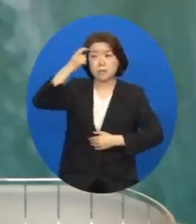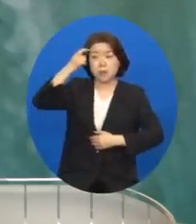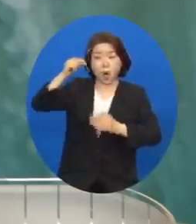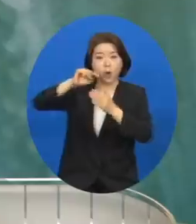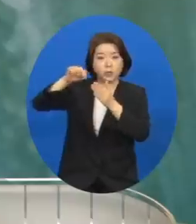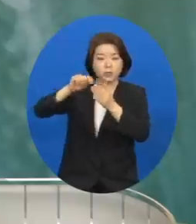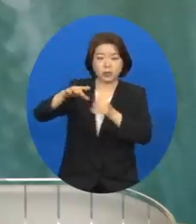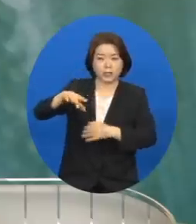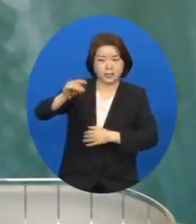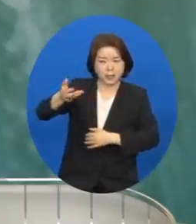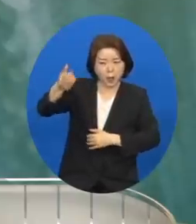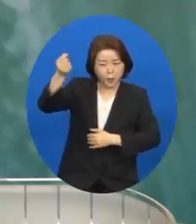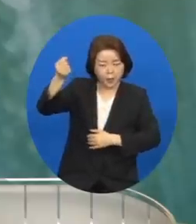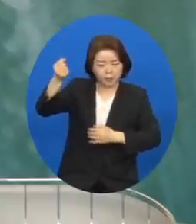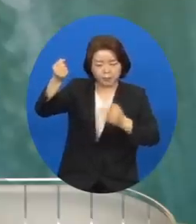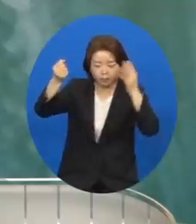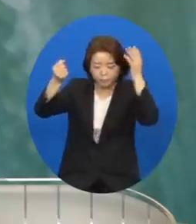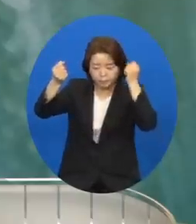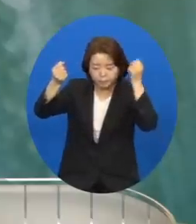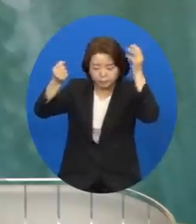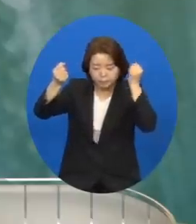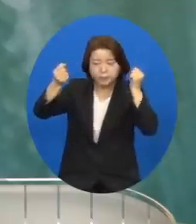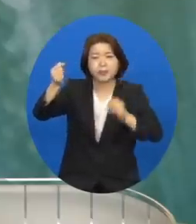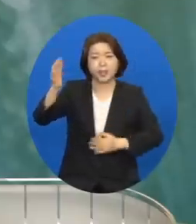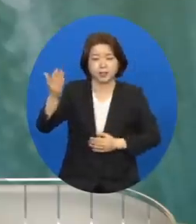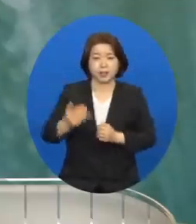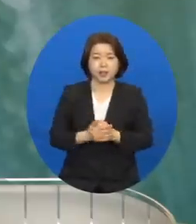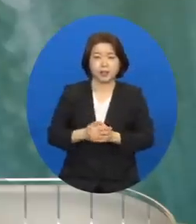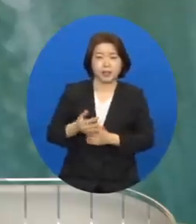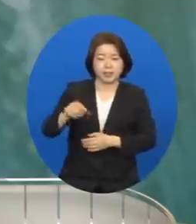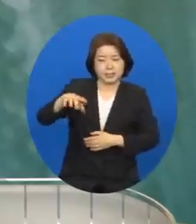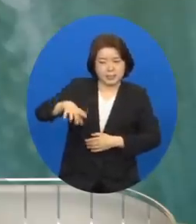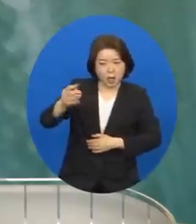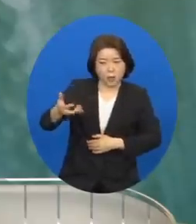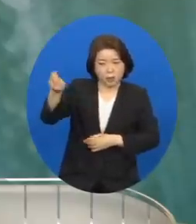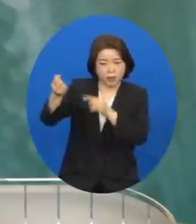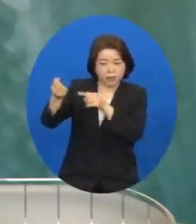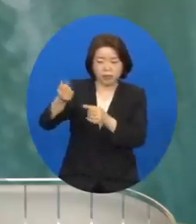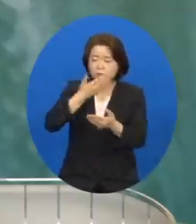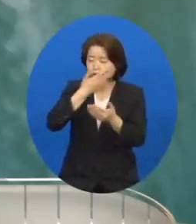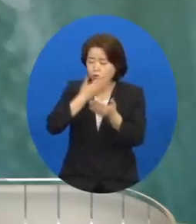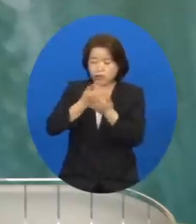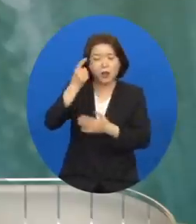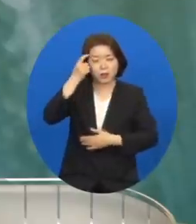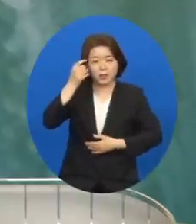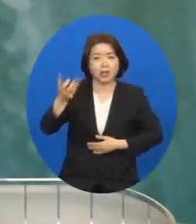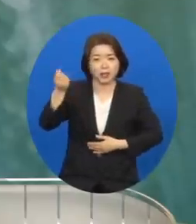첫 것을 기억하게 하는 것입니다. 첫 것을 중요하게 하게 만드는 거죠.